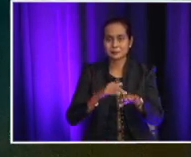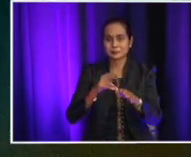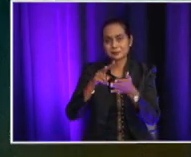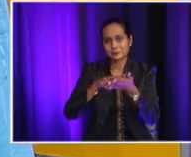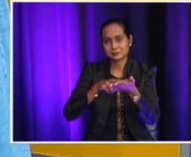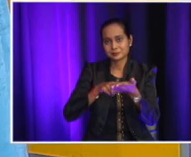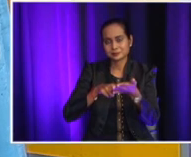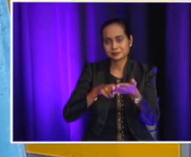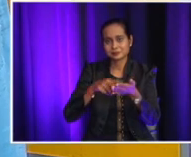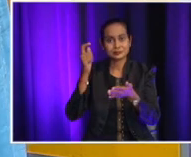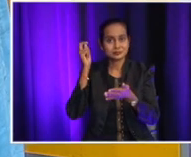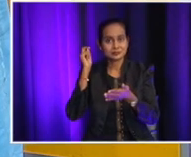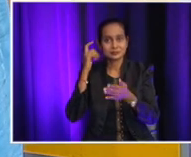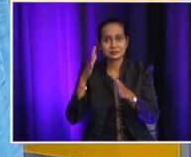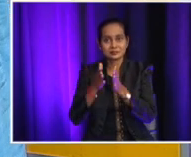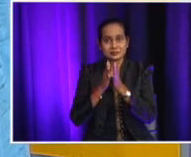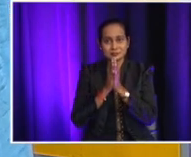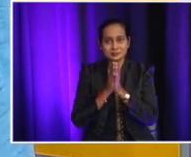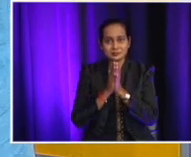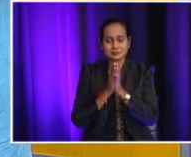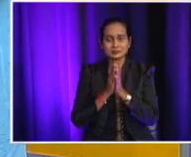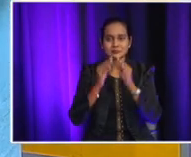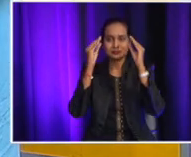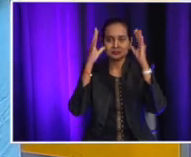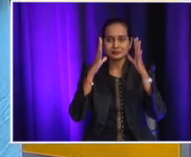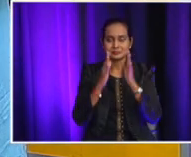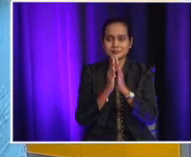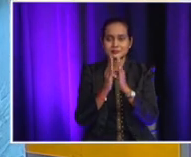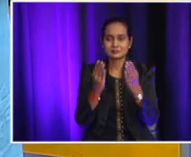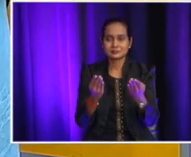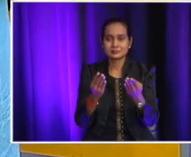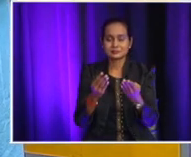minta mereka bukan 184 85